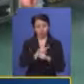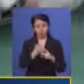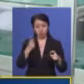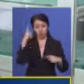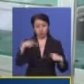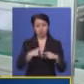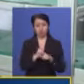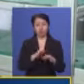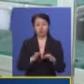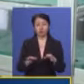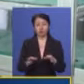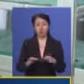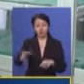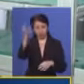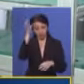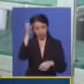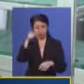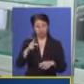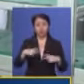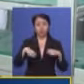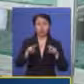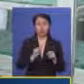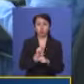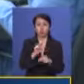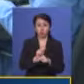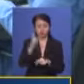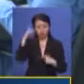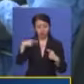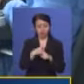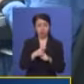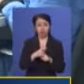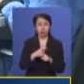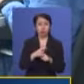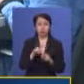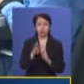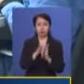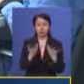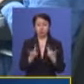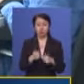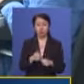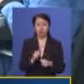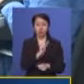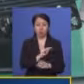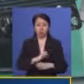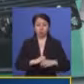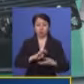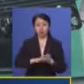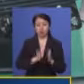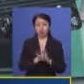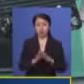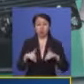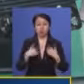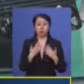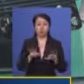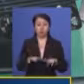информационных технологий в сфере образования. Его специалисты изучили техническую спецификацию. Решением рабочей группы договоры на поставку